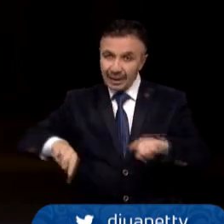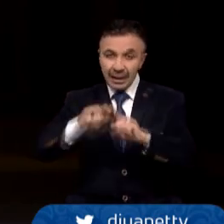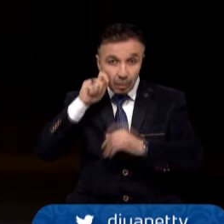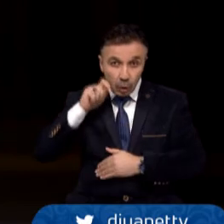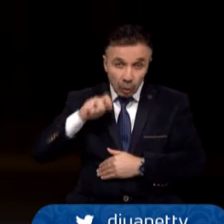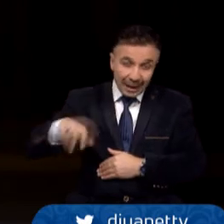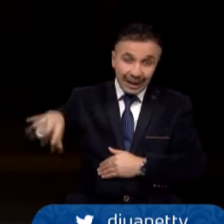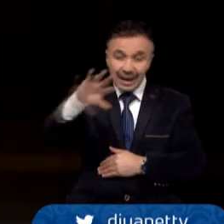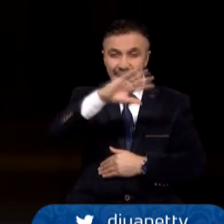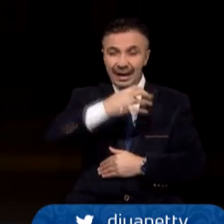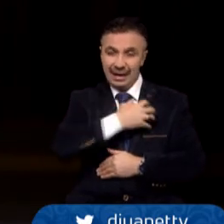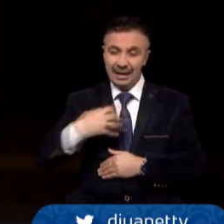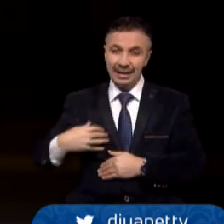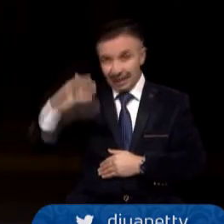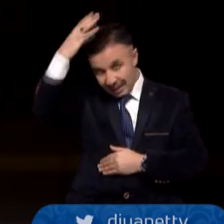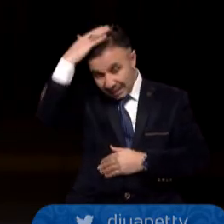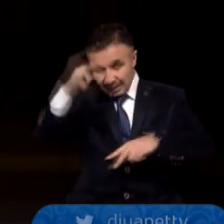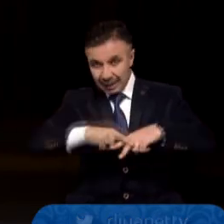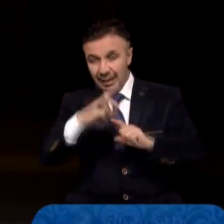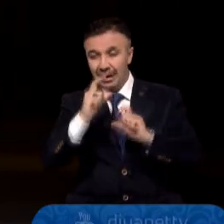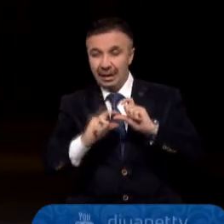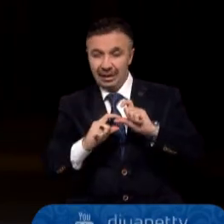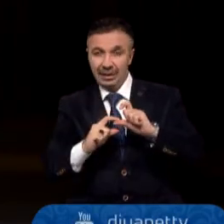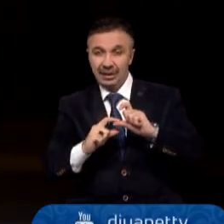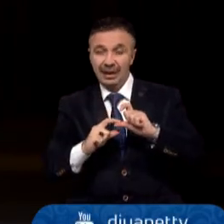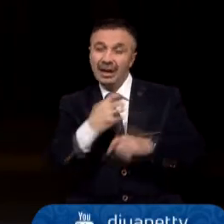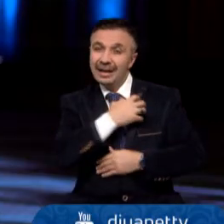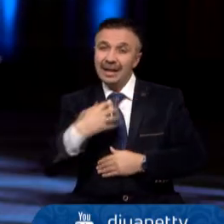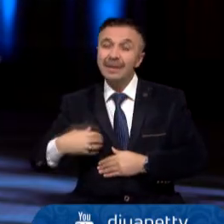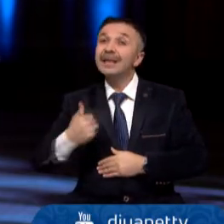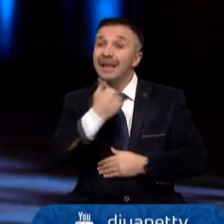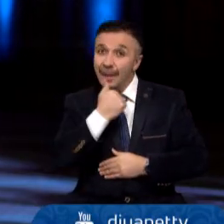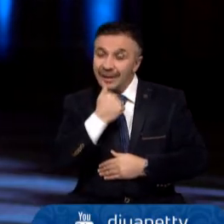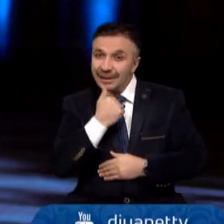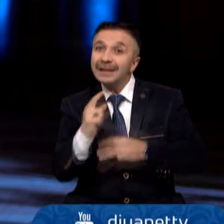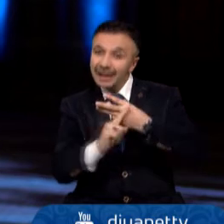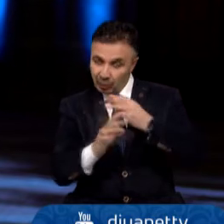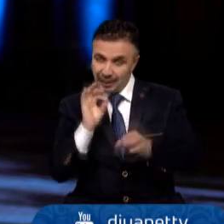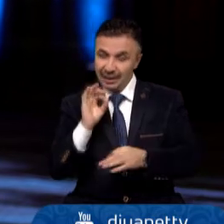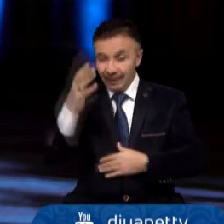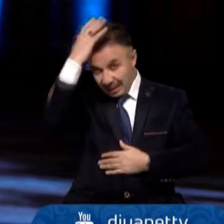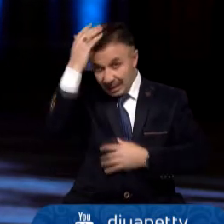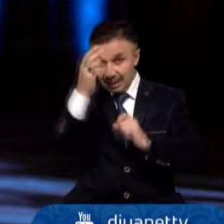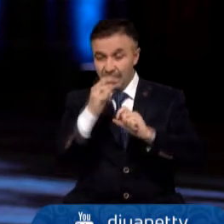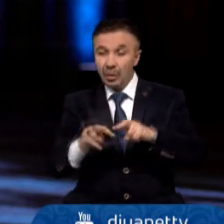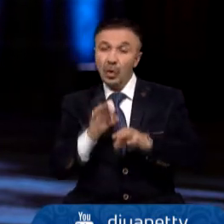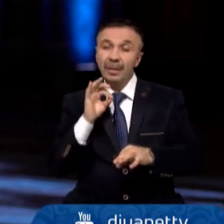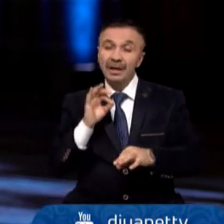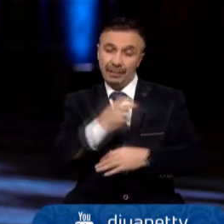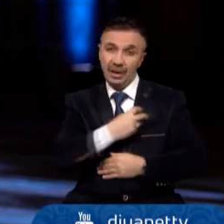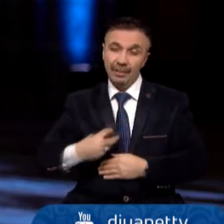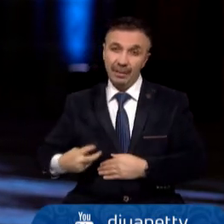müminlerin annesi Hz Ayşe annemizin babasıdır Hazreti Ömer de